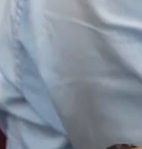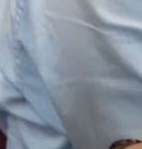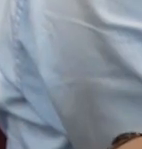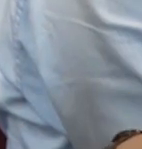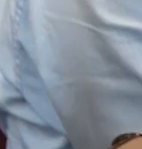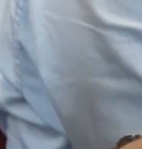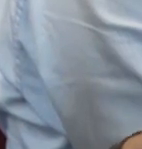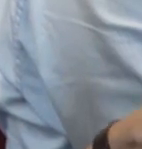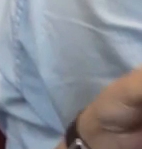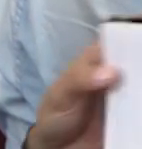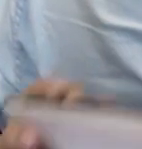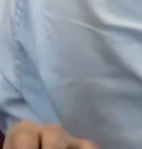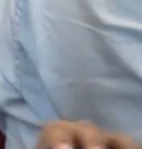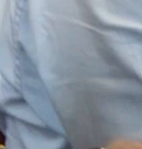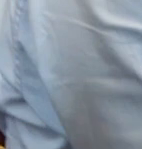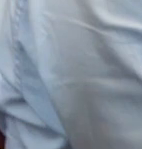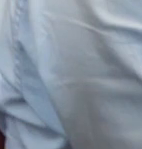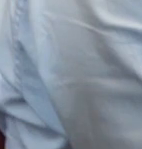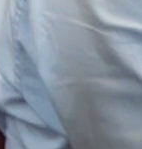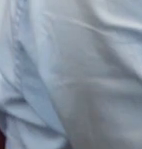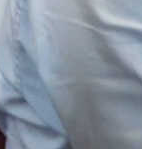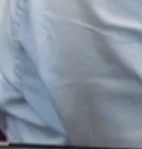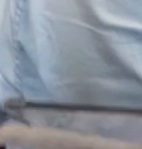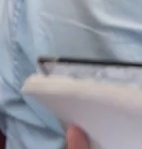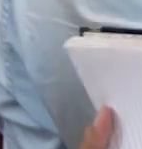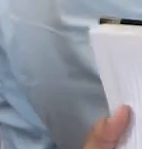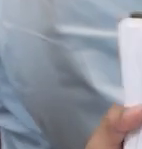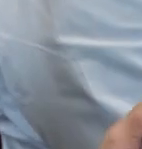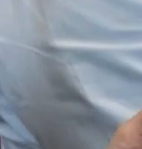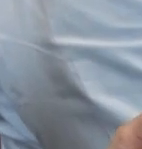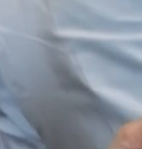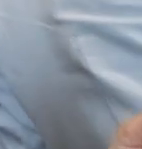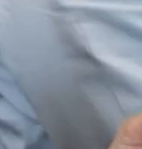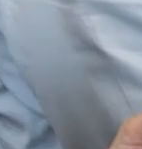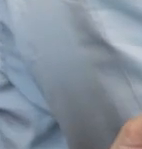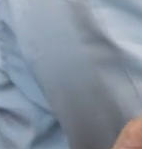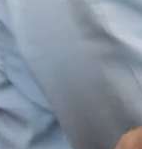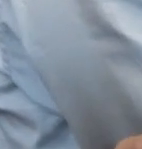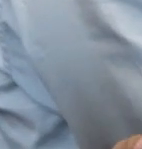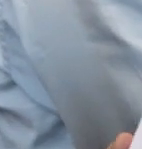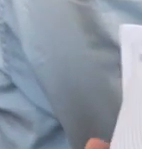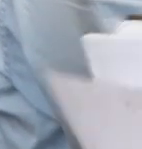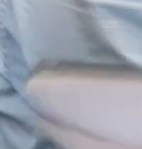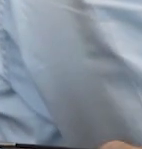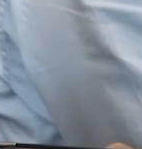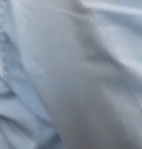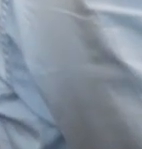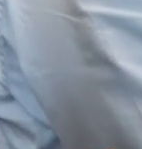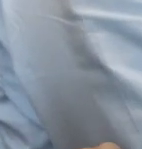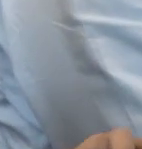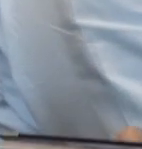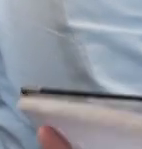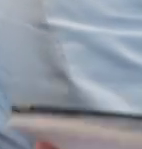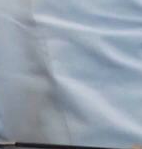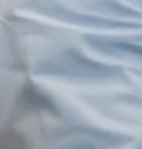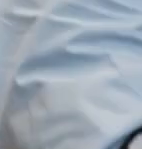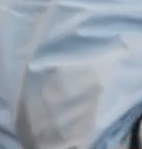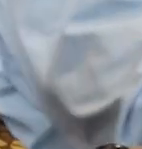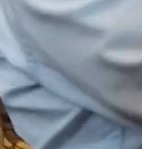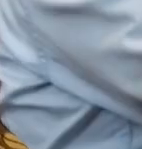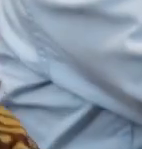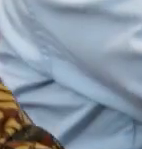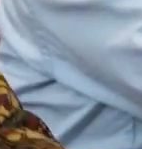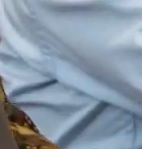gitu kemudian apa yang bisa diakses dari kami eh jadi luar biasa ya Bu